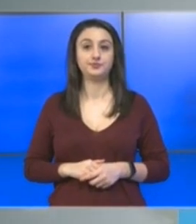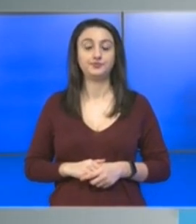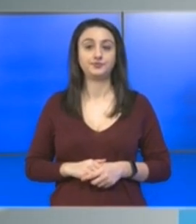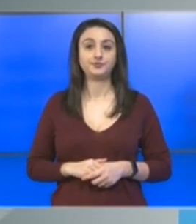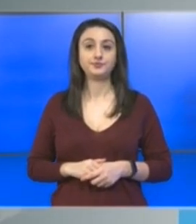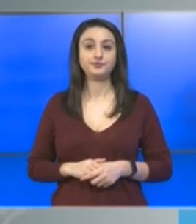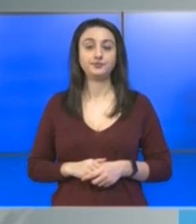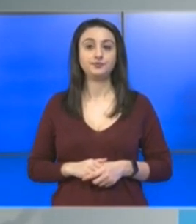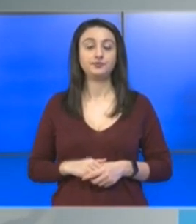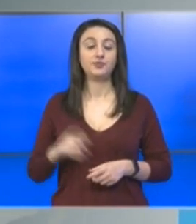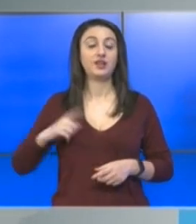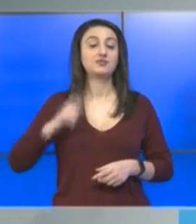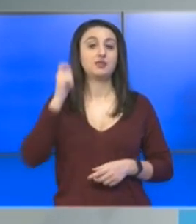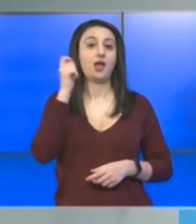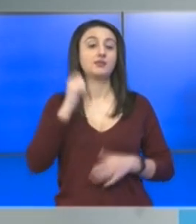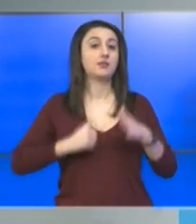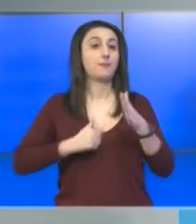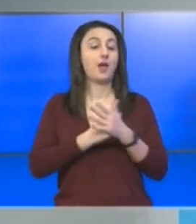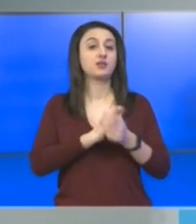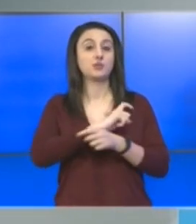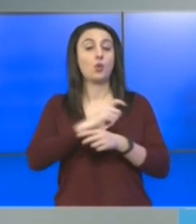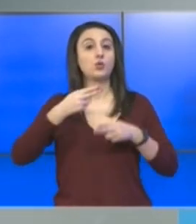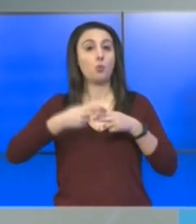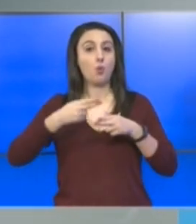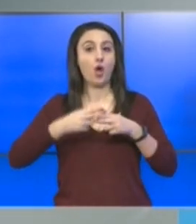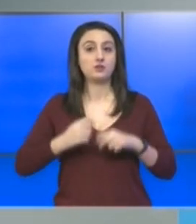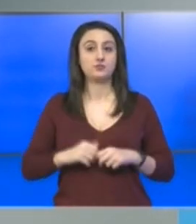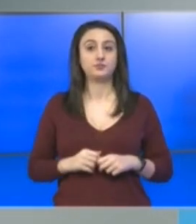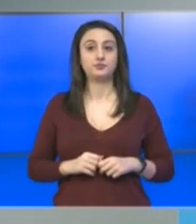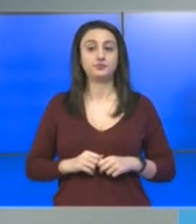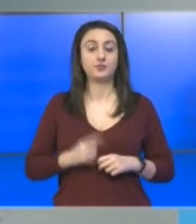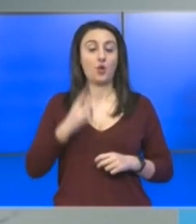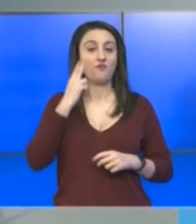De altfel, este alertă maximă din cauza coronavirusului. O româncă din Italia a fost